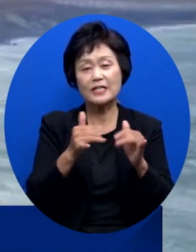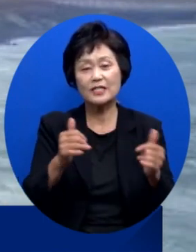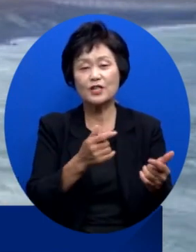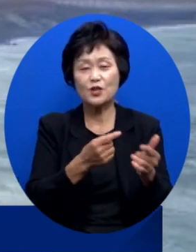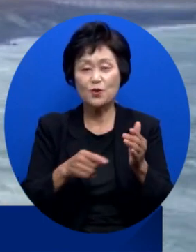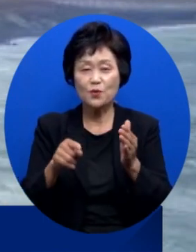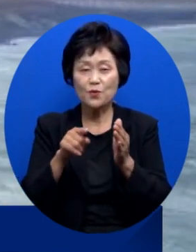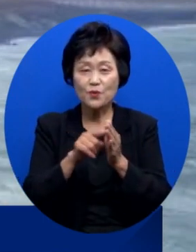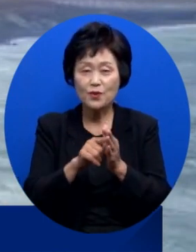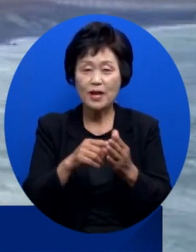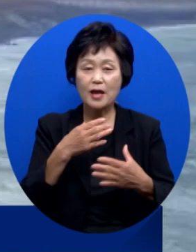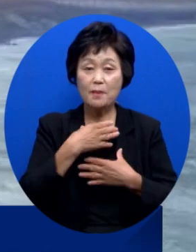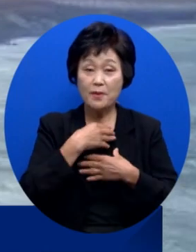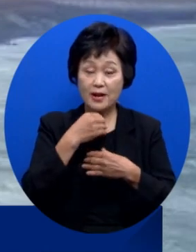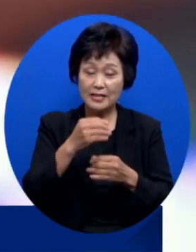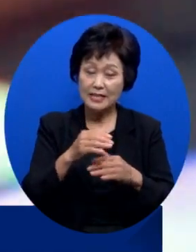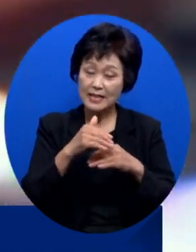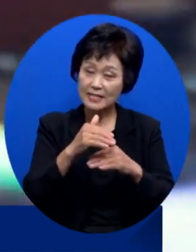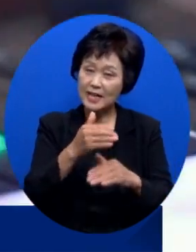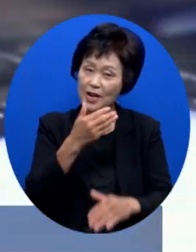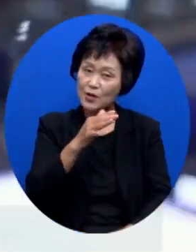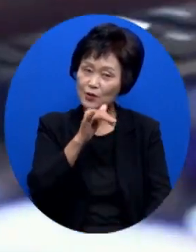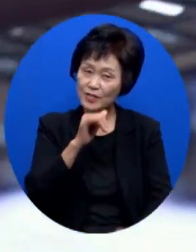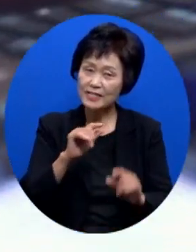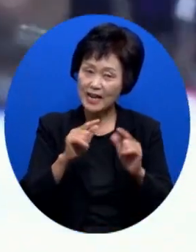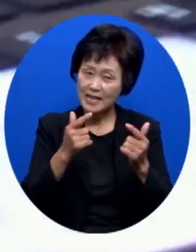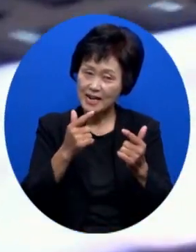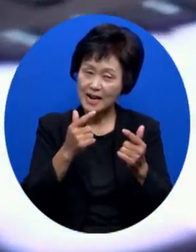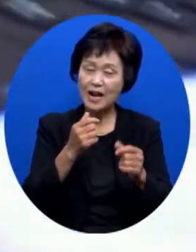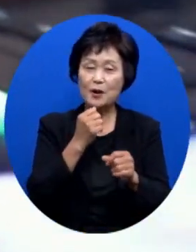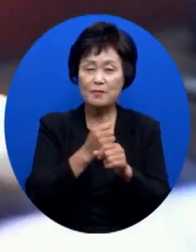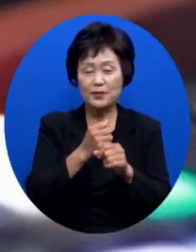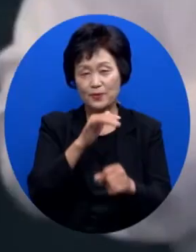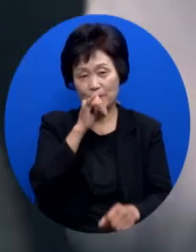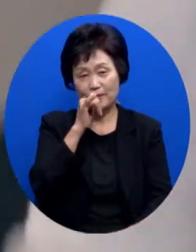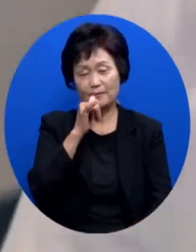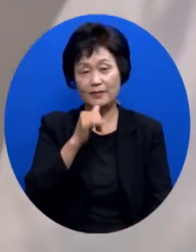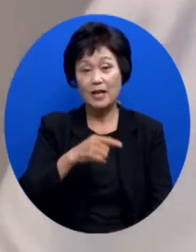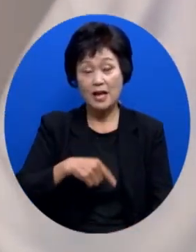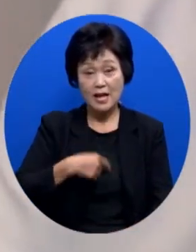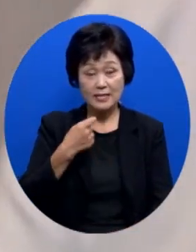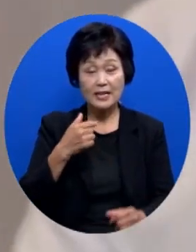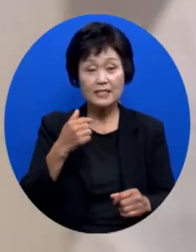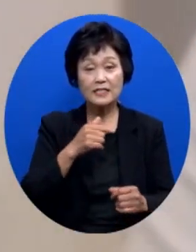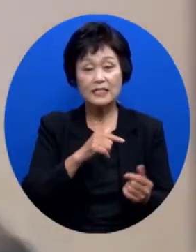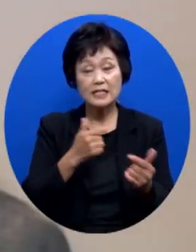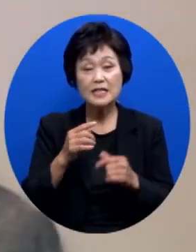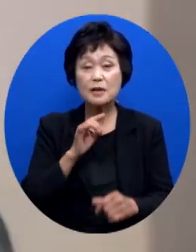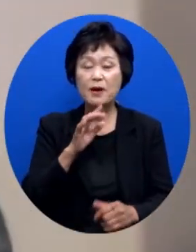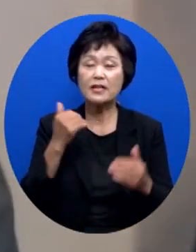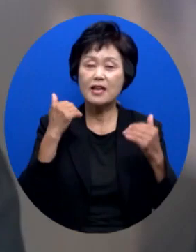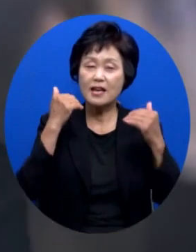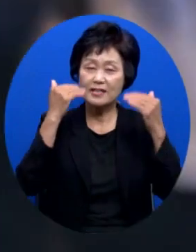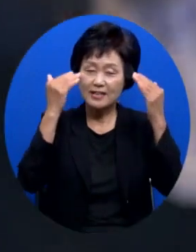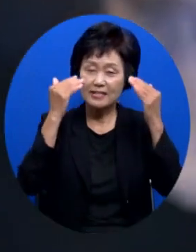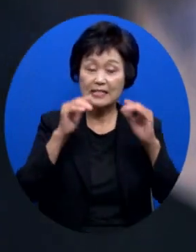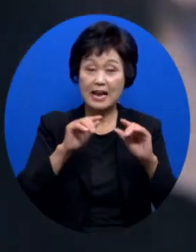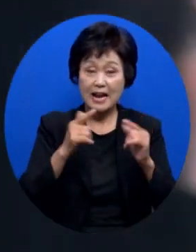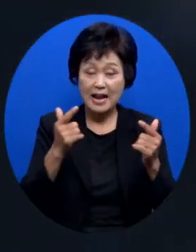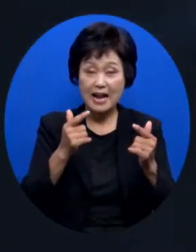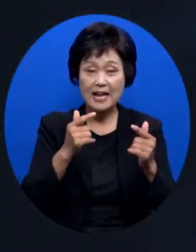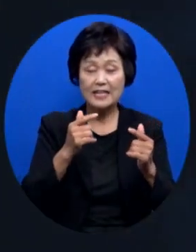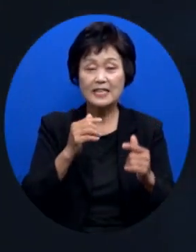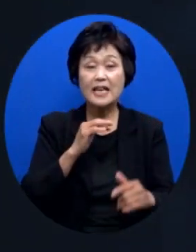하는 생각에 이제 여러 콘텐츠들을 예람워십은 자신들의 성장을 넘어 찬양의 보급과 세대 간의